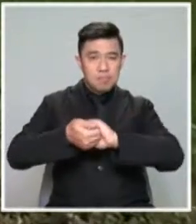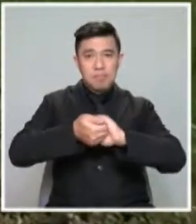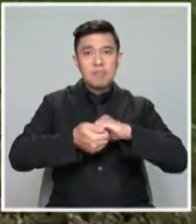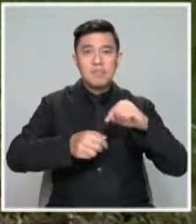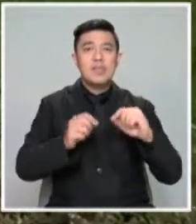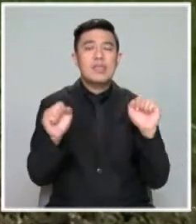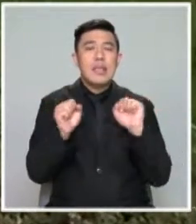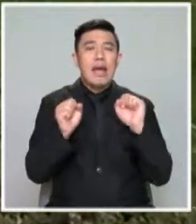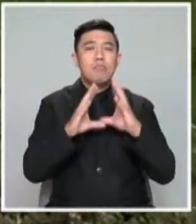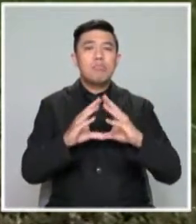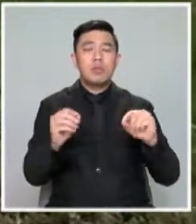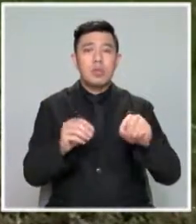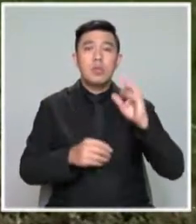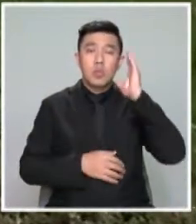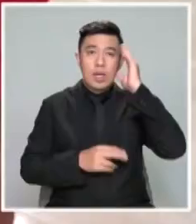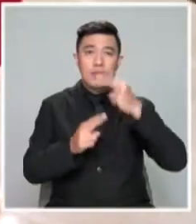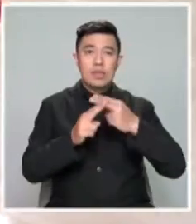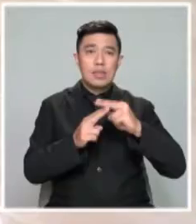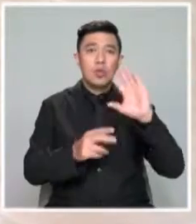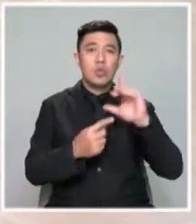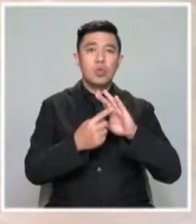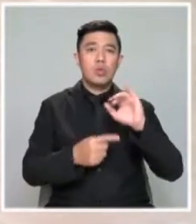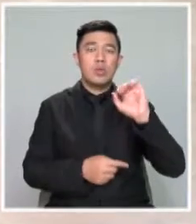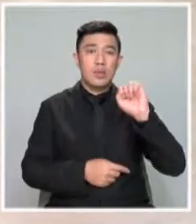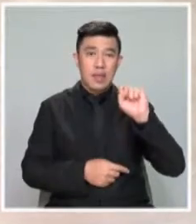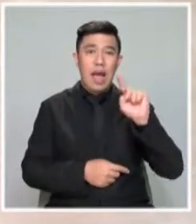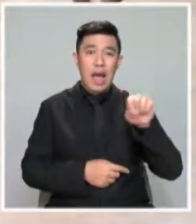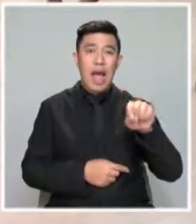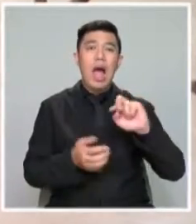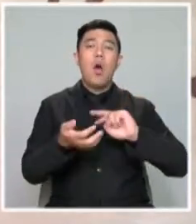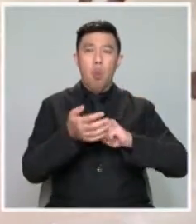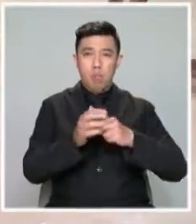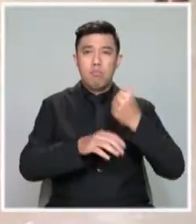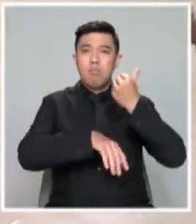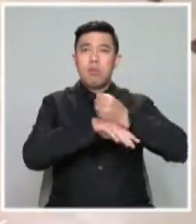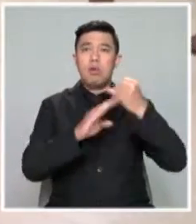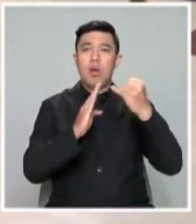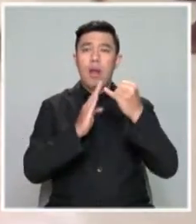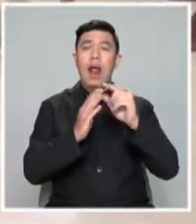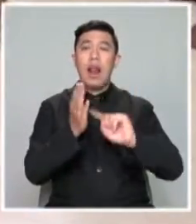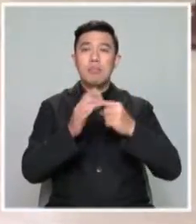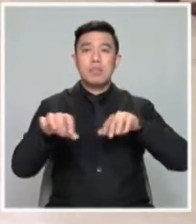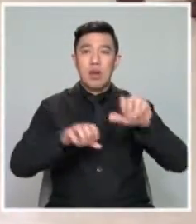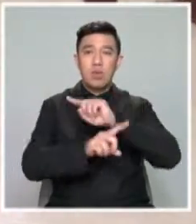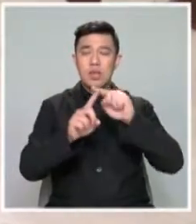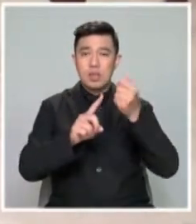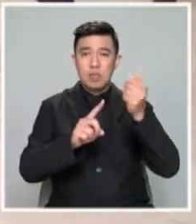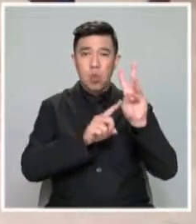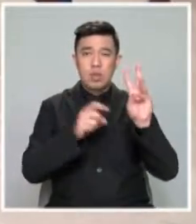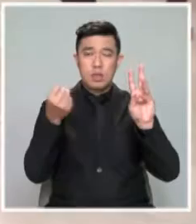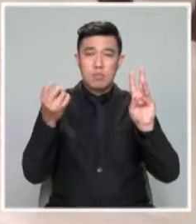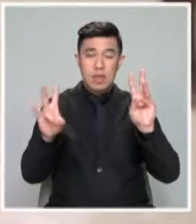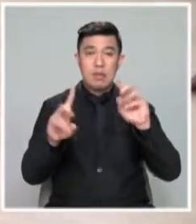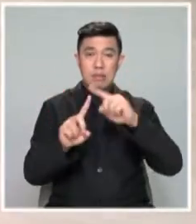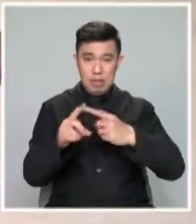ความหนาวเย็นปีนี้นายชูศักดิ์ตรีสารราชการจังหวัดชัยภูมิได้แถลงข่าวการจัดงานโดยจะมีขึ้นระหว่างวันที่16-17ธันวา